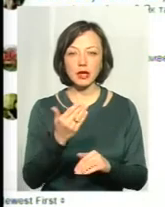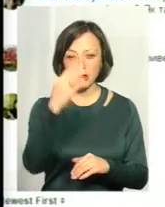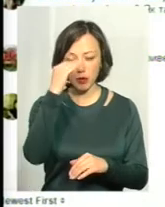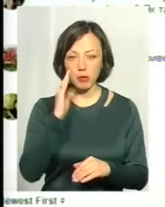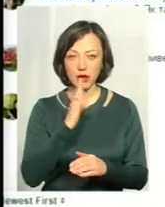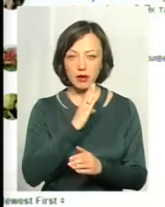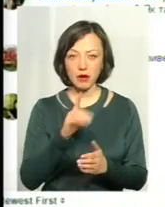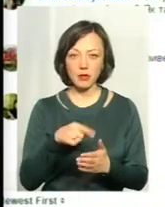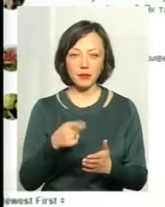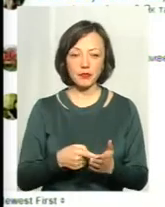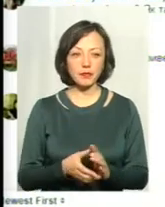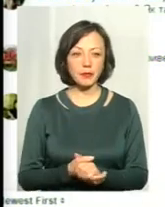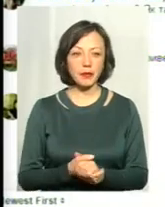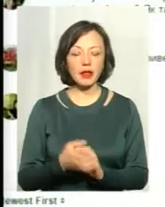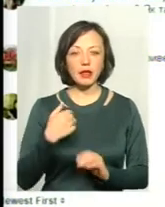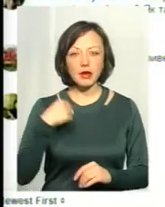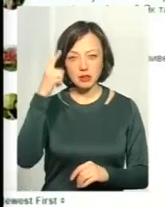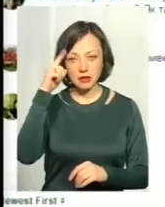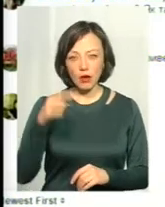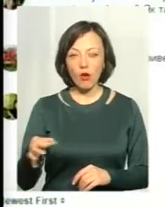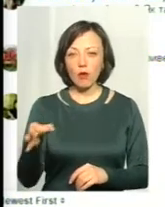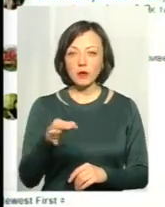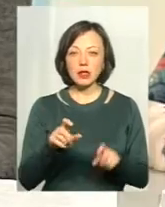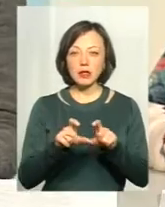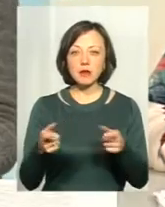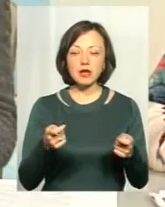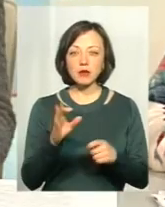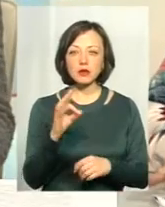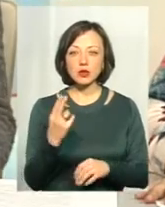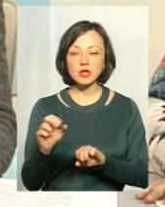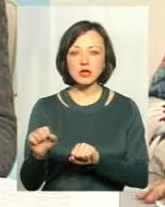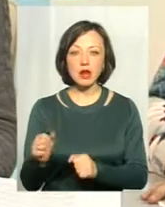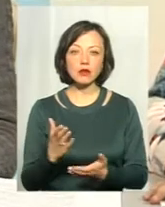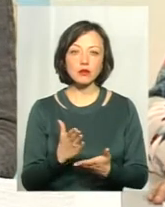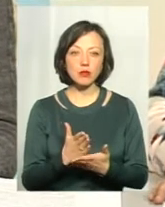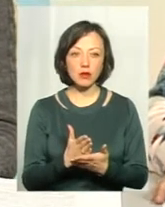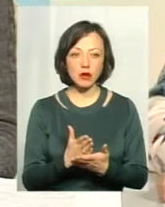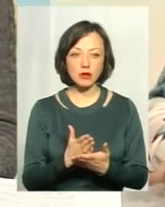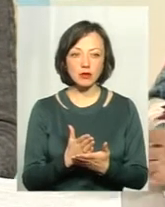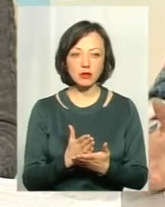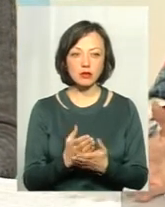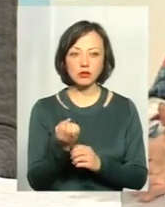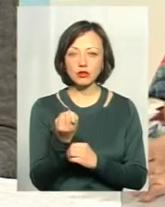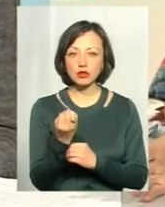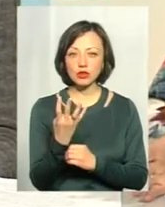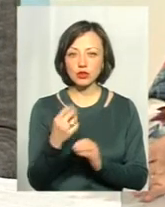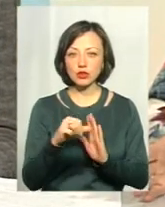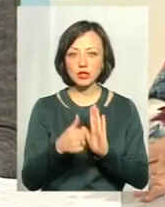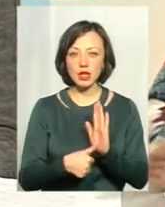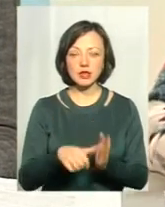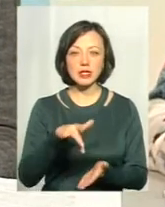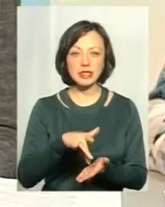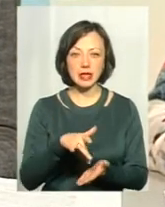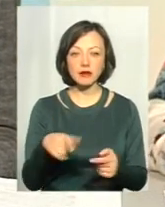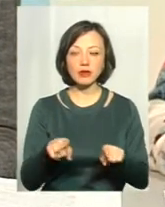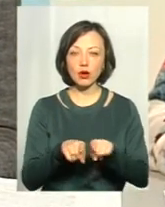батьками? Ну, наскільки я знаю, що в області департамент соціального захисту також має, я не пам'ятаю, центр. Вже 14 чи 16 центрів,